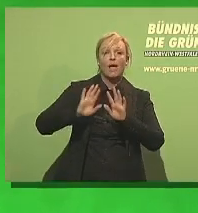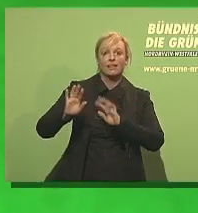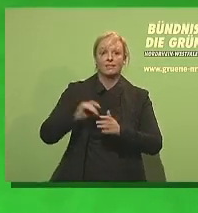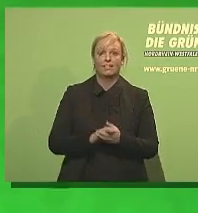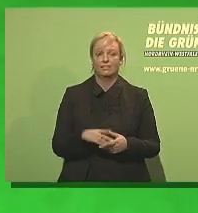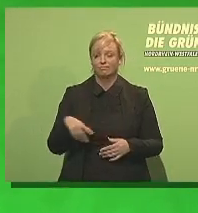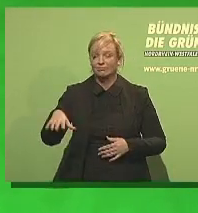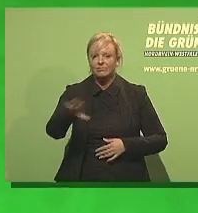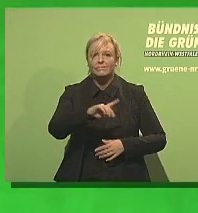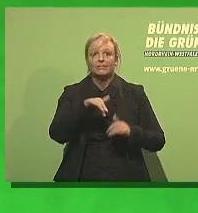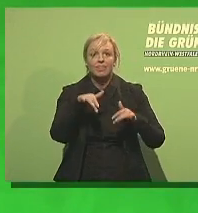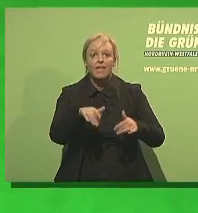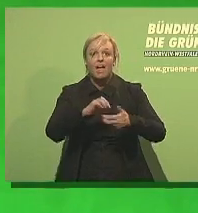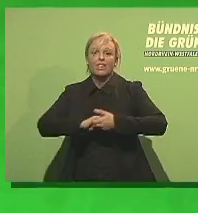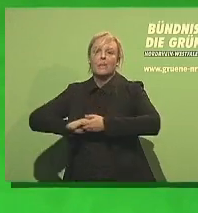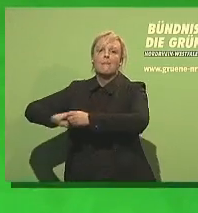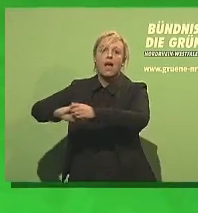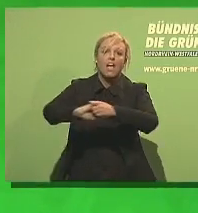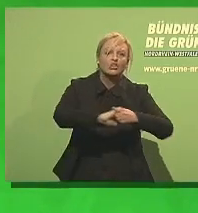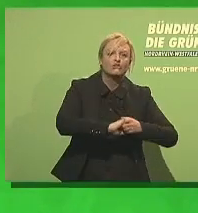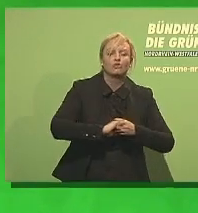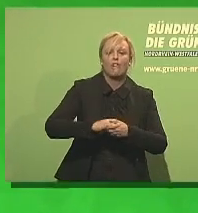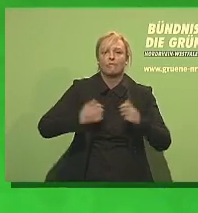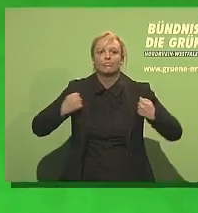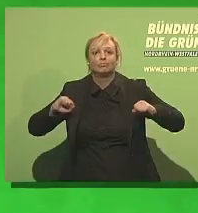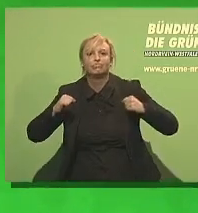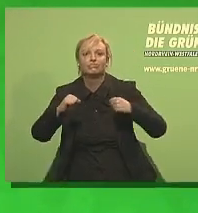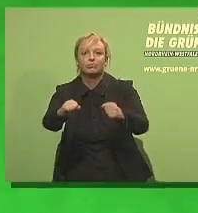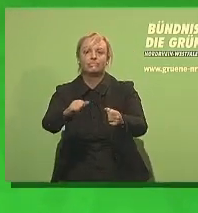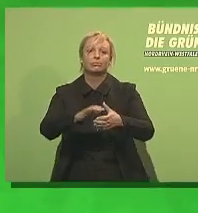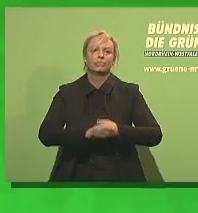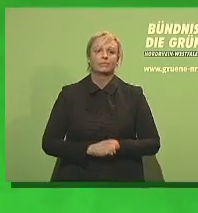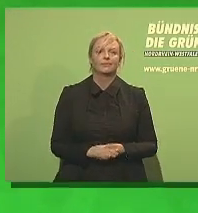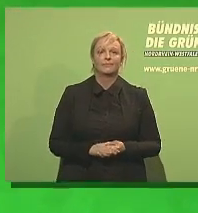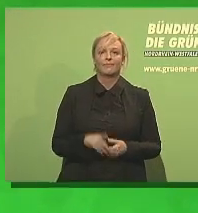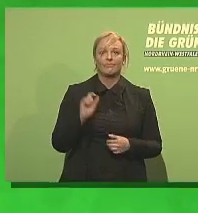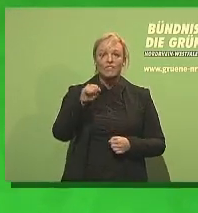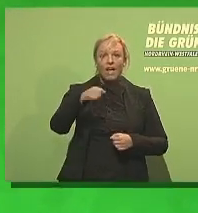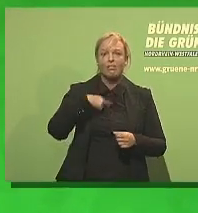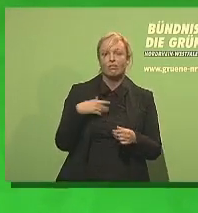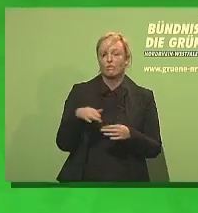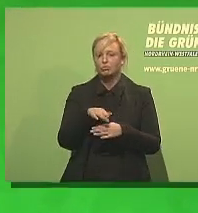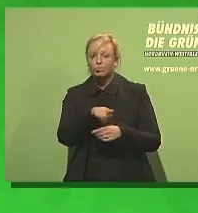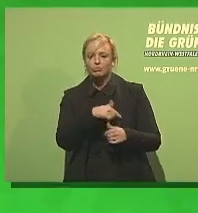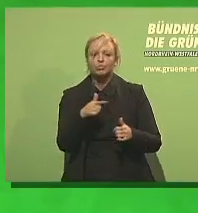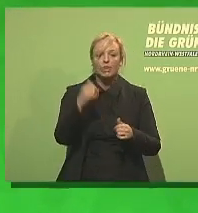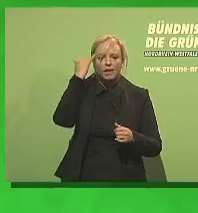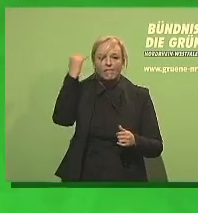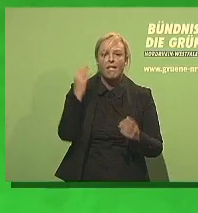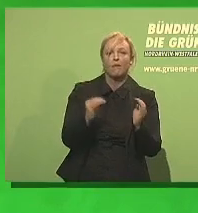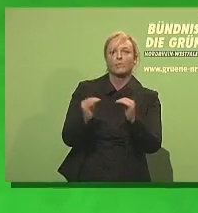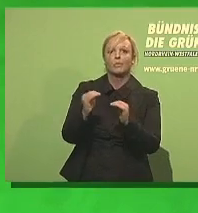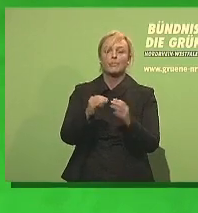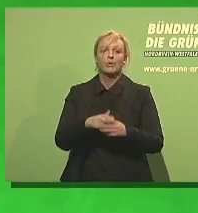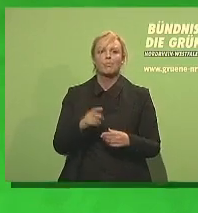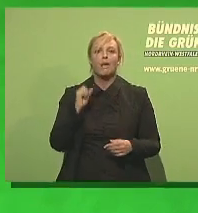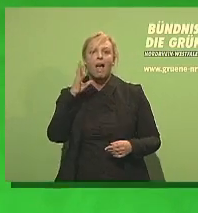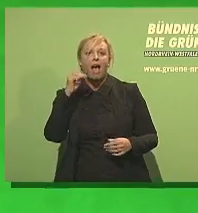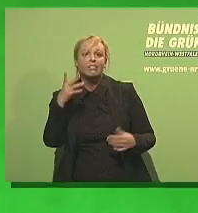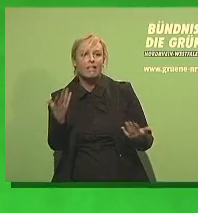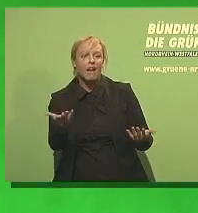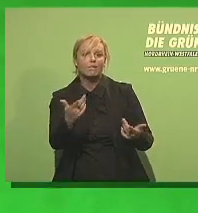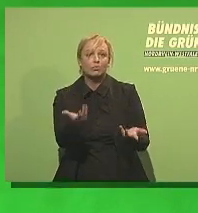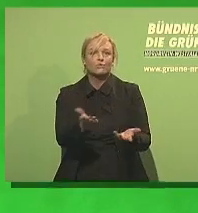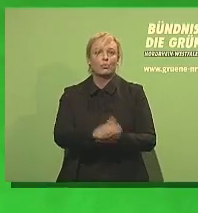alle Gemeinschaft, Gemeinsinn, Engagement. Hier können wir uns einmischen, Alltag leben oder auch einfach, wie viele